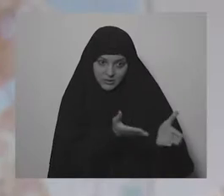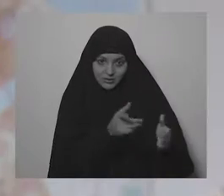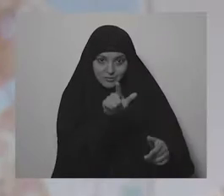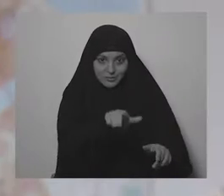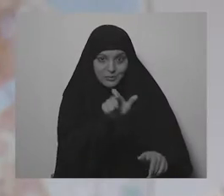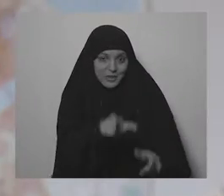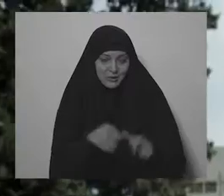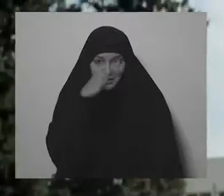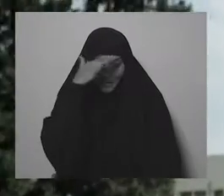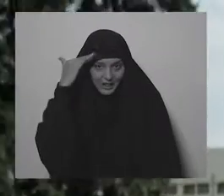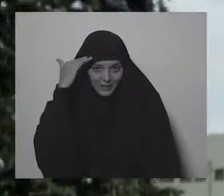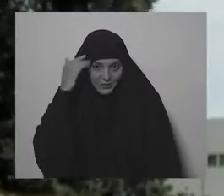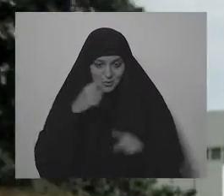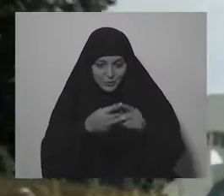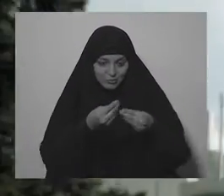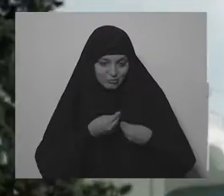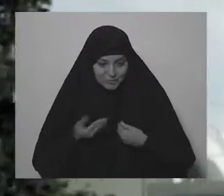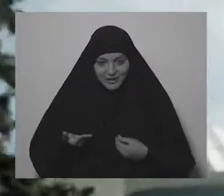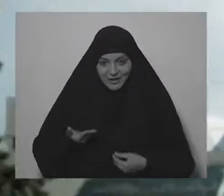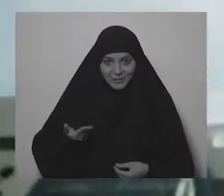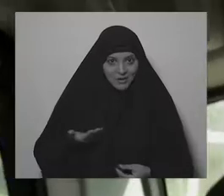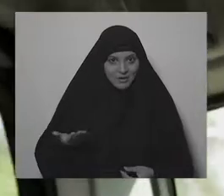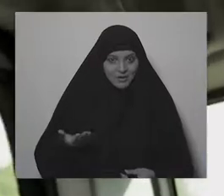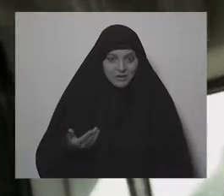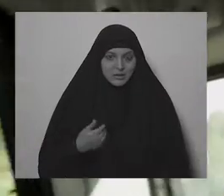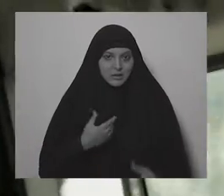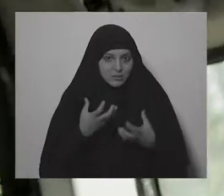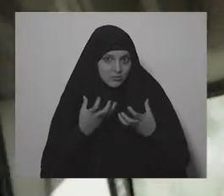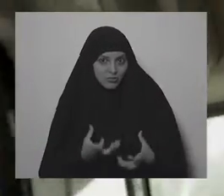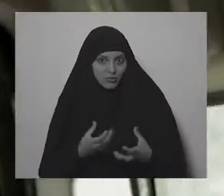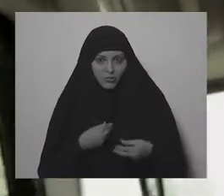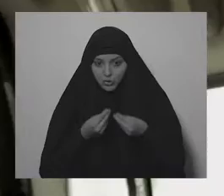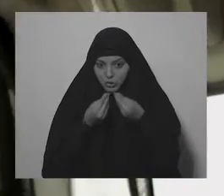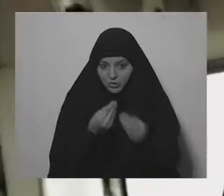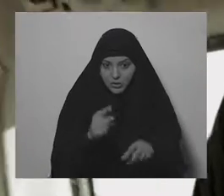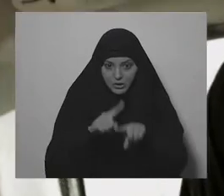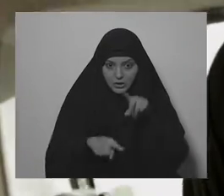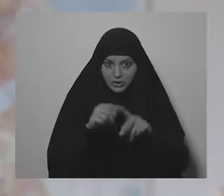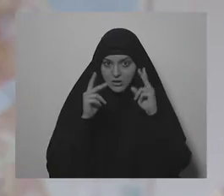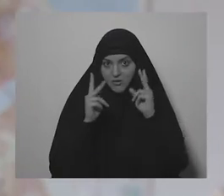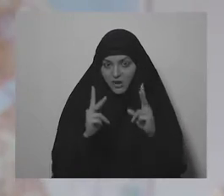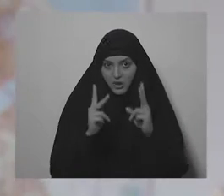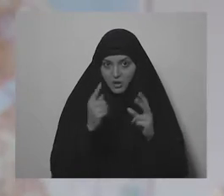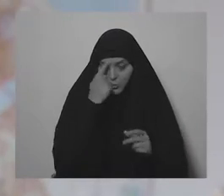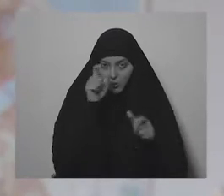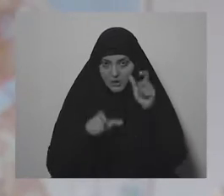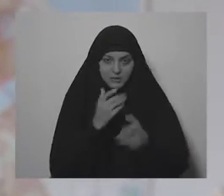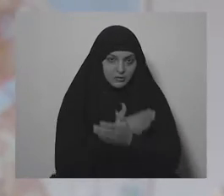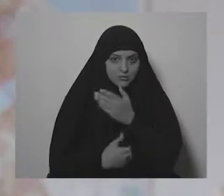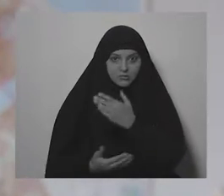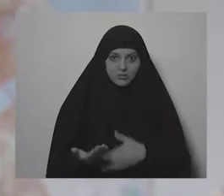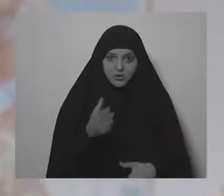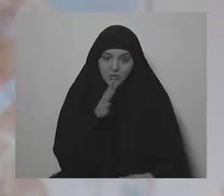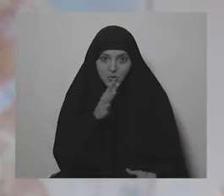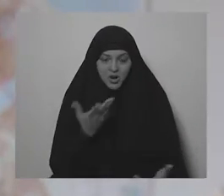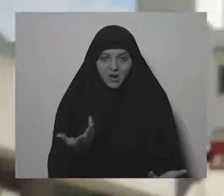الإعاقة هم يعني تلامذتي وأصدقائي. نجمش نقدم معناها حاجة هكا دو فالور